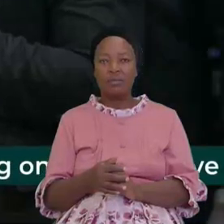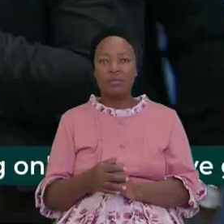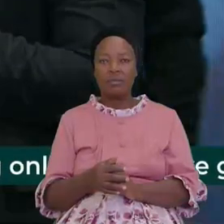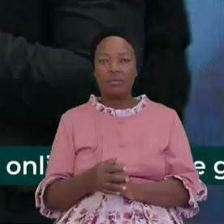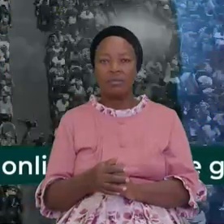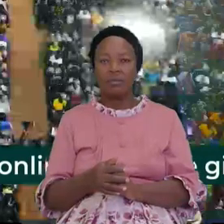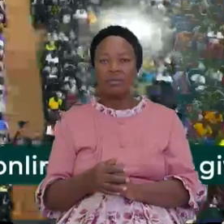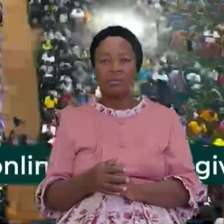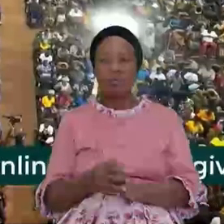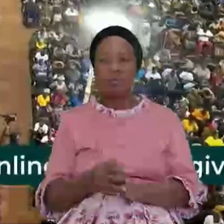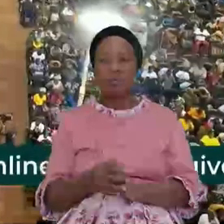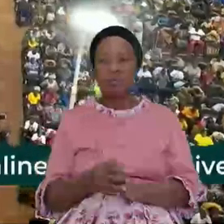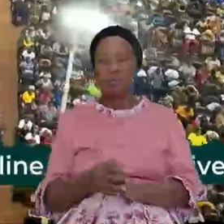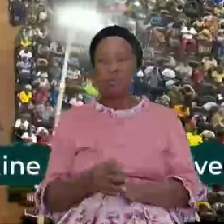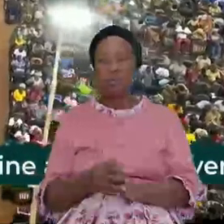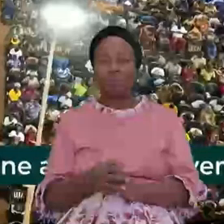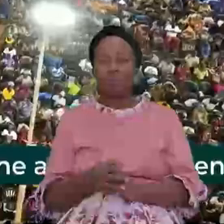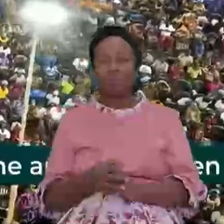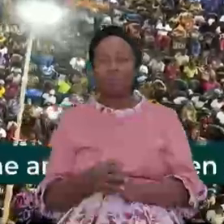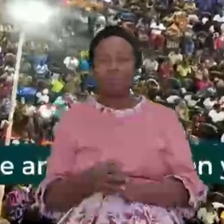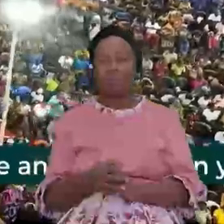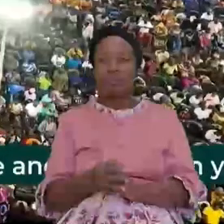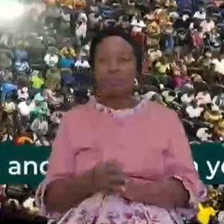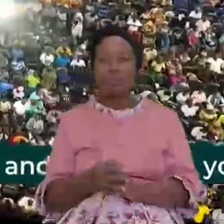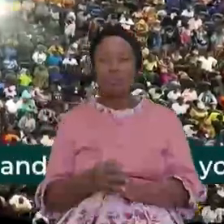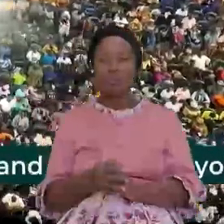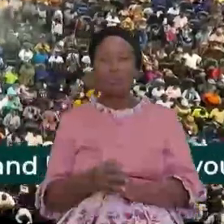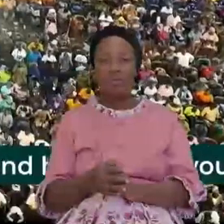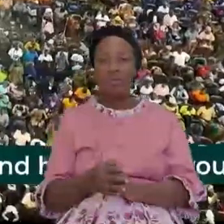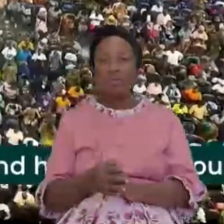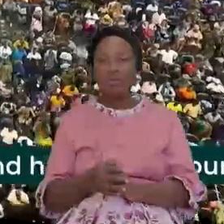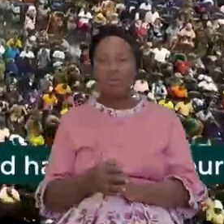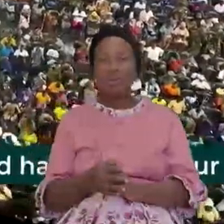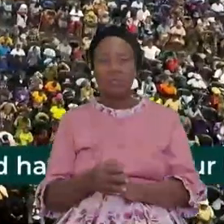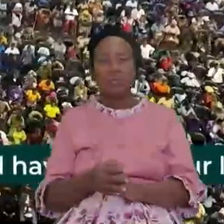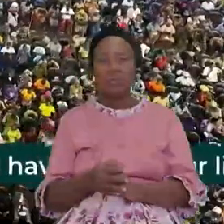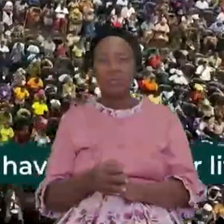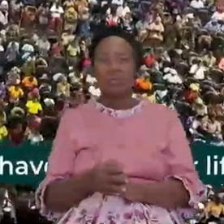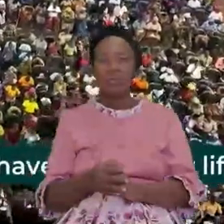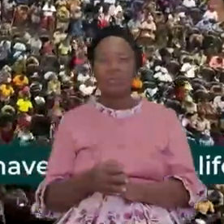Remplissez bien les fiches.